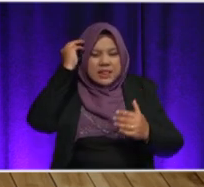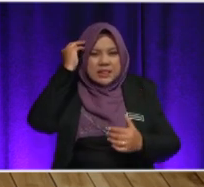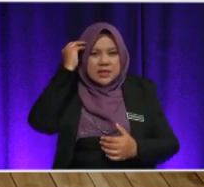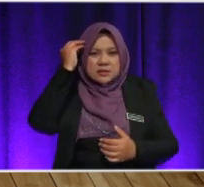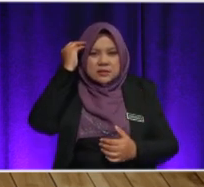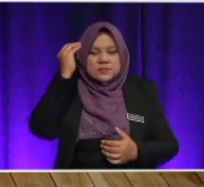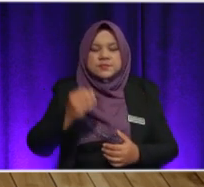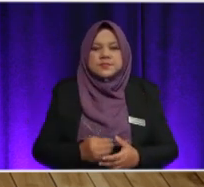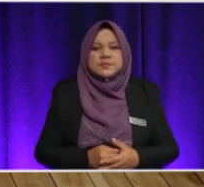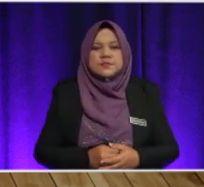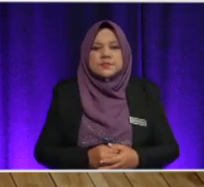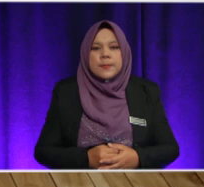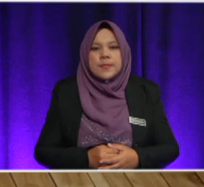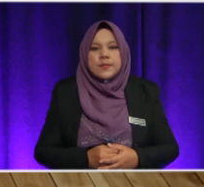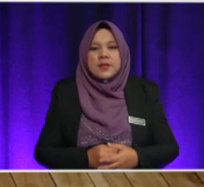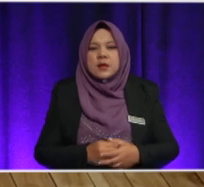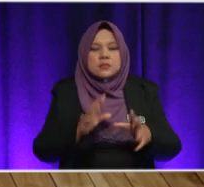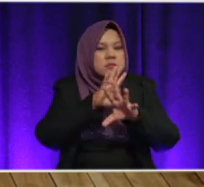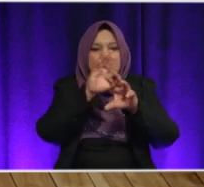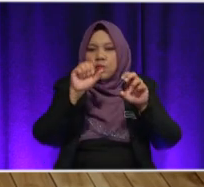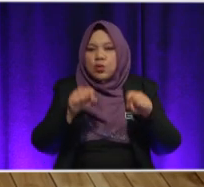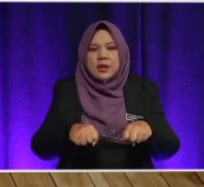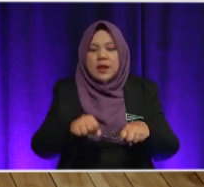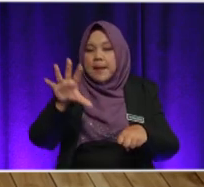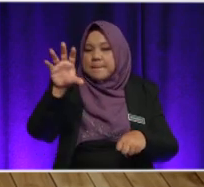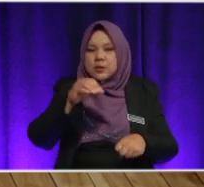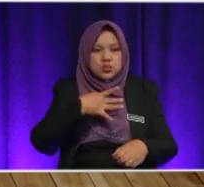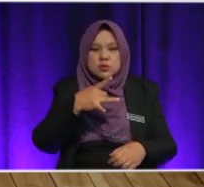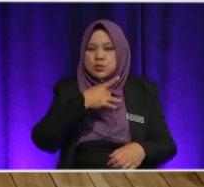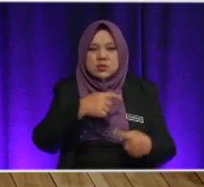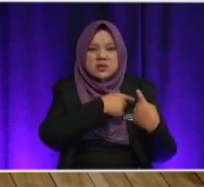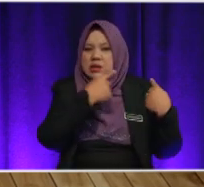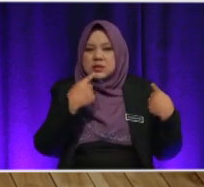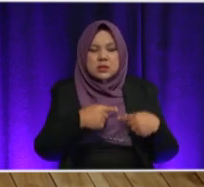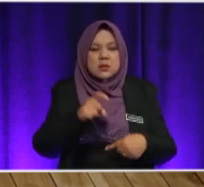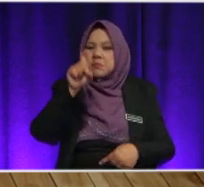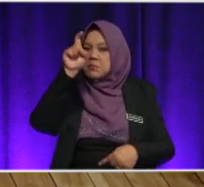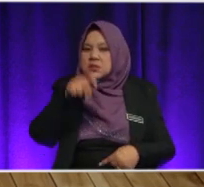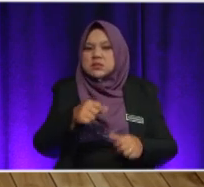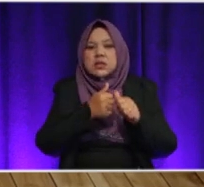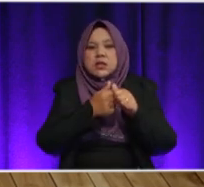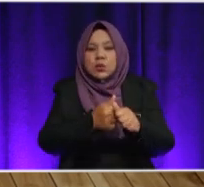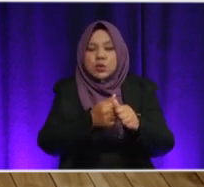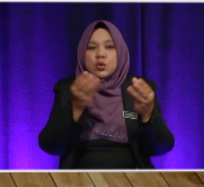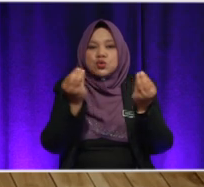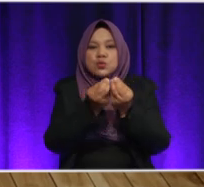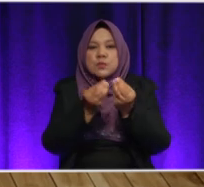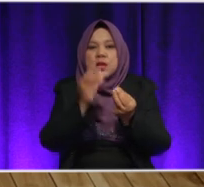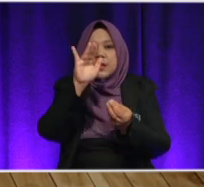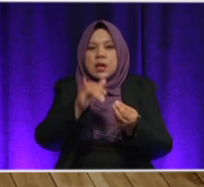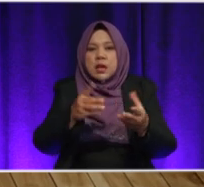oke seterusnya ubah ini tidak boleh diambil sewenang-wenangnya dan perlu mengikut dos yang ditetapkan oleh dokter